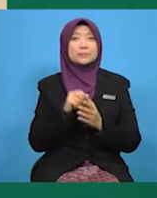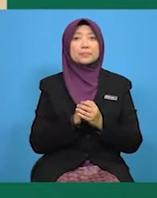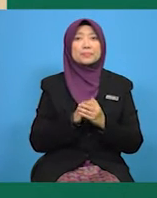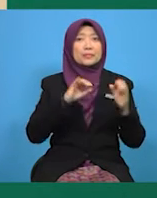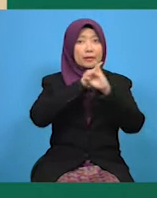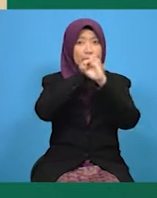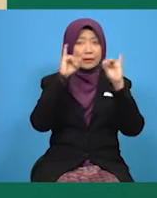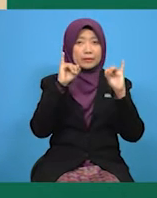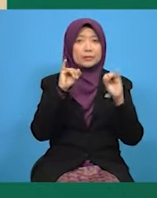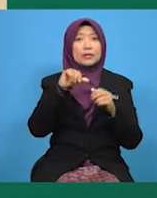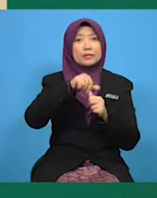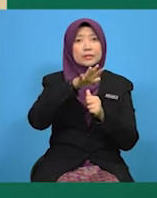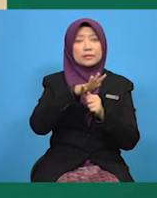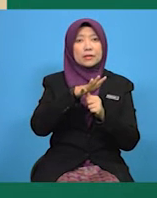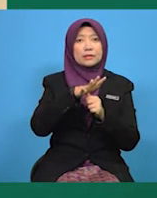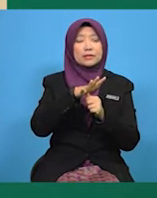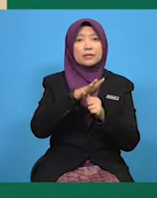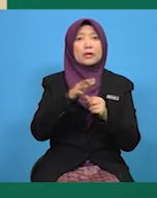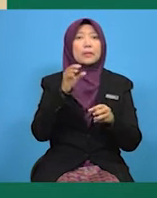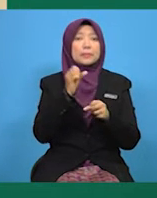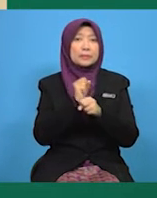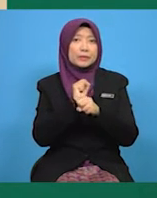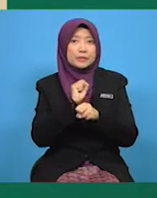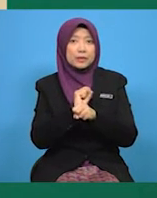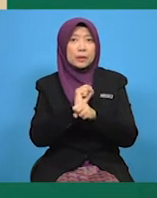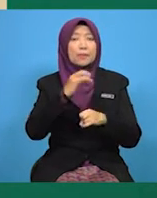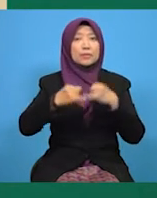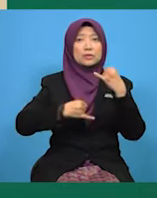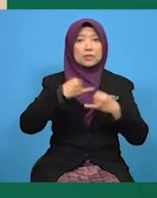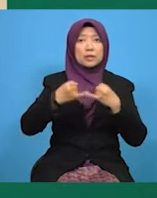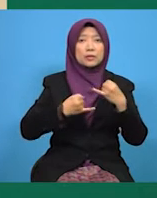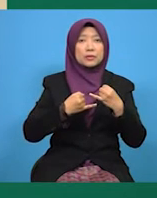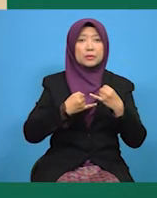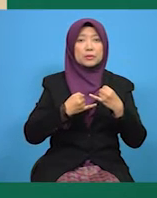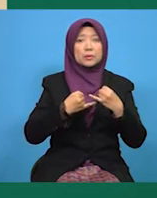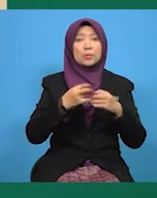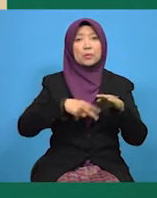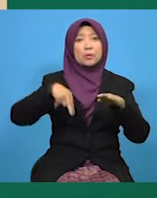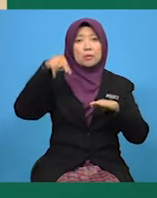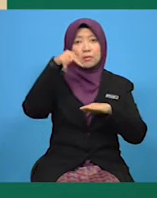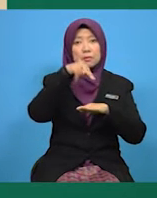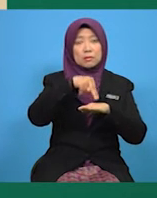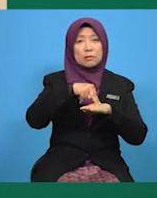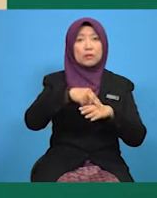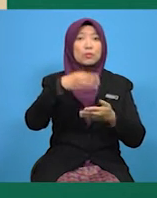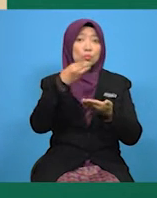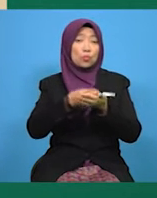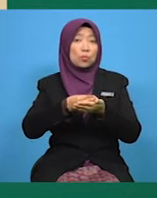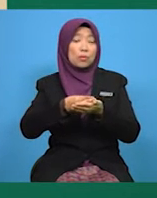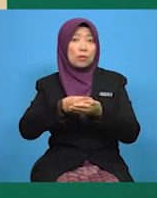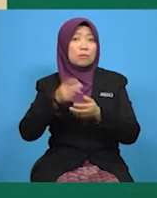agregat, terangkan kesan kesatuan sekerja berjaya menuntut kenaikan upah